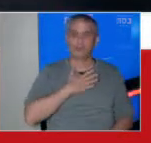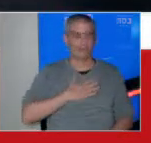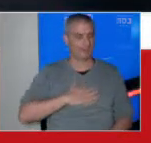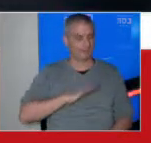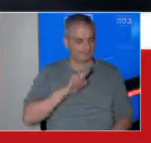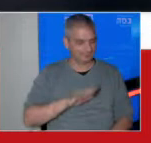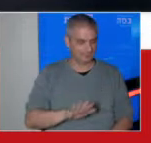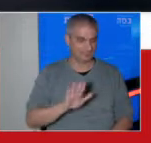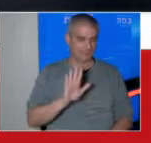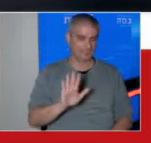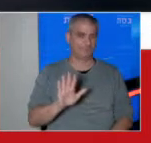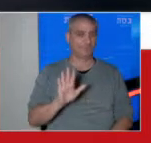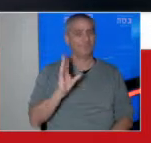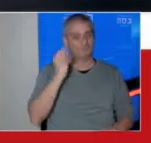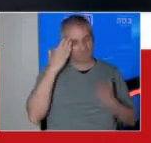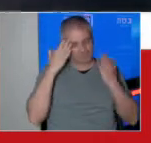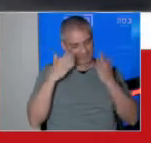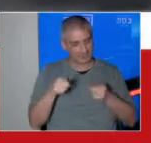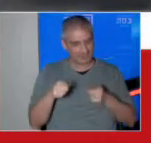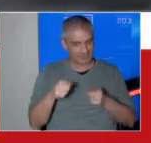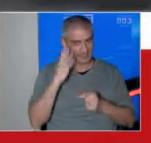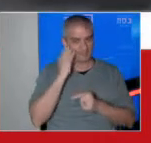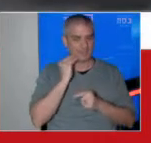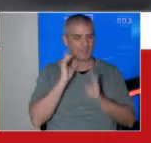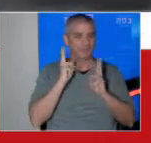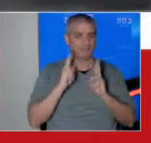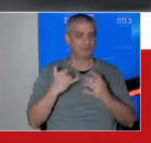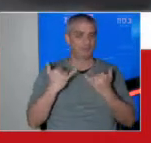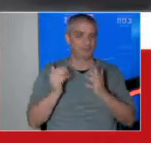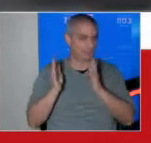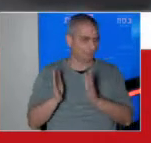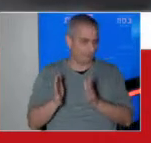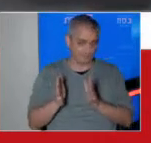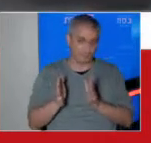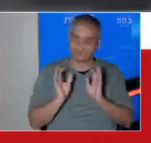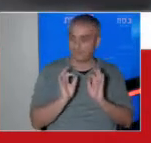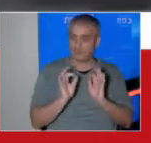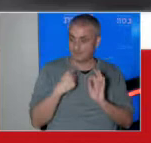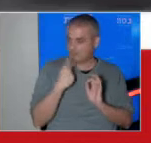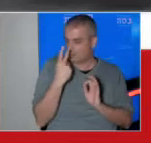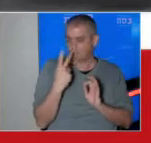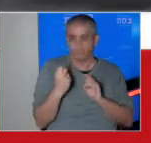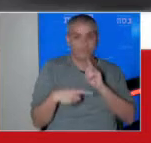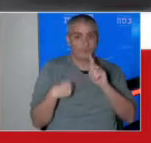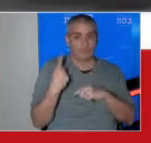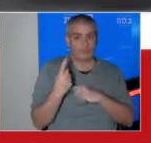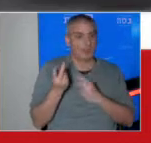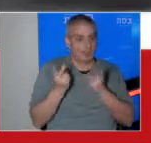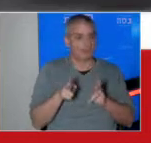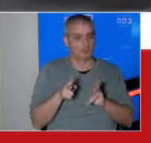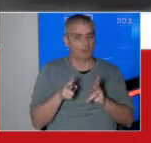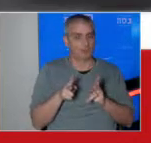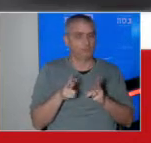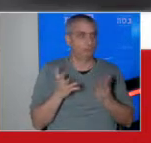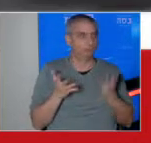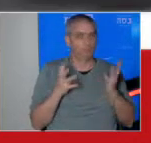כרגע, אנחנו בוא נתמקד ובוא נהנה במה שיש לנו כרגע. באמת אנחנו רואים בשבוע הבא עם אופציה